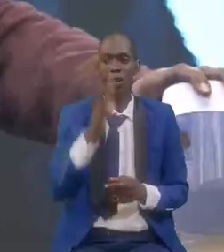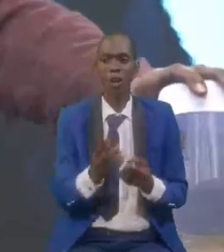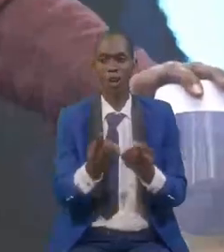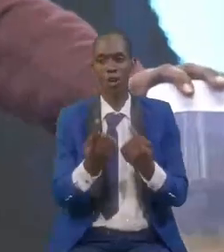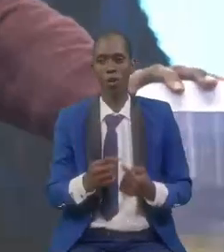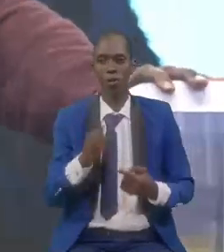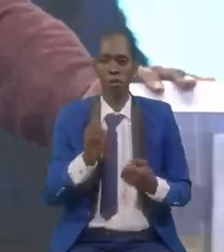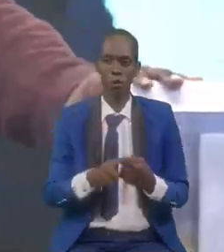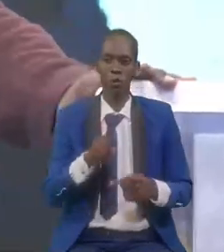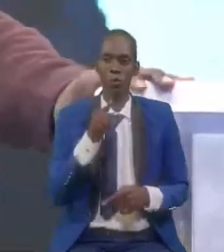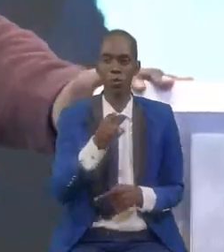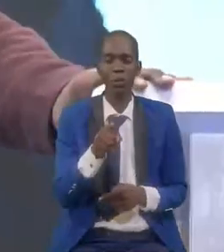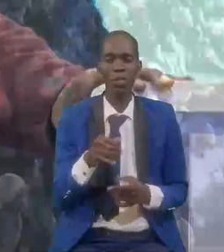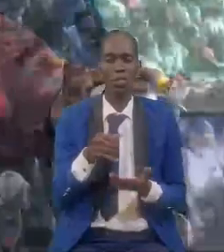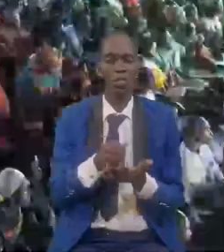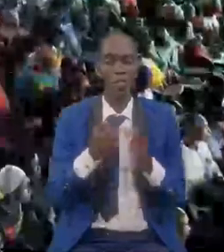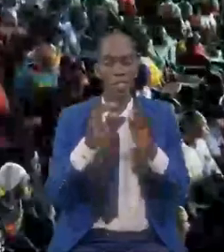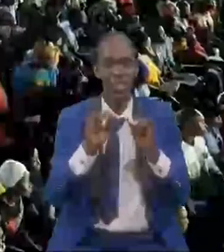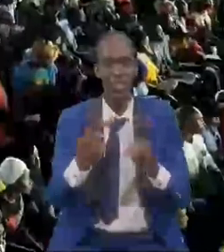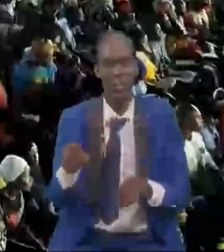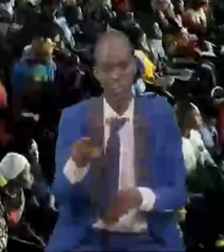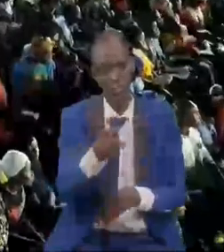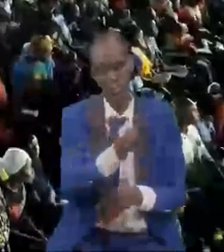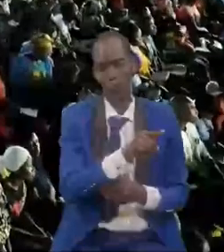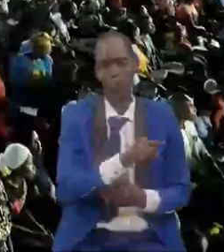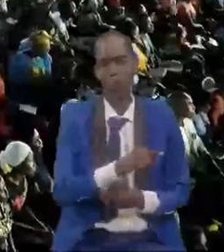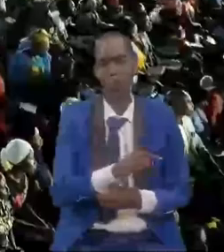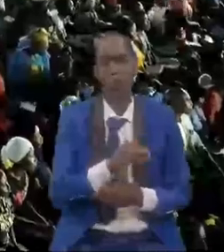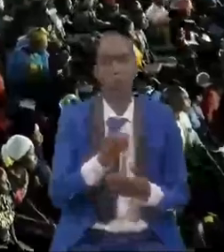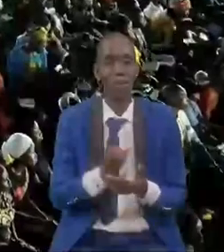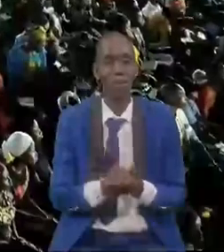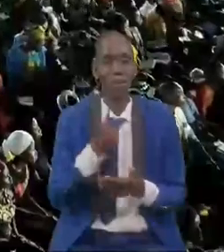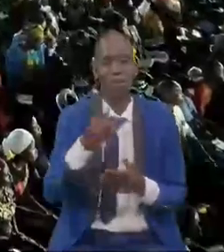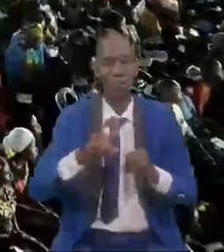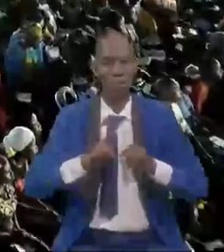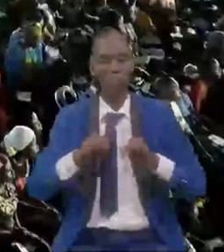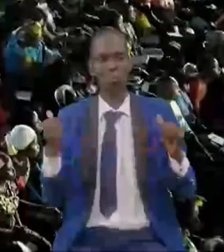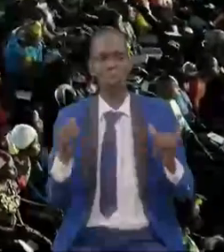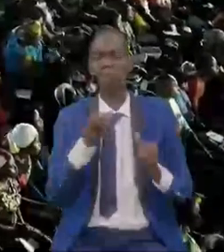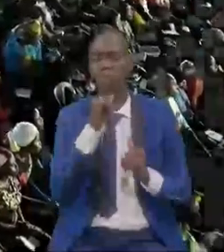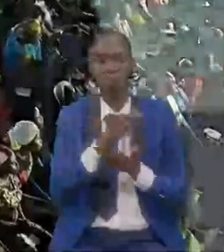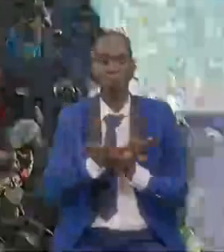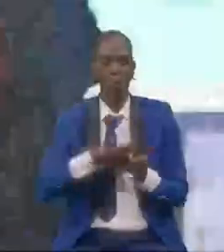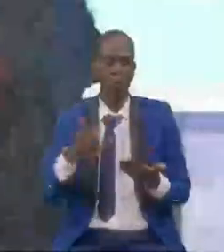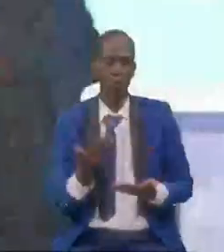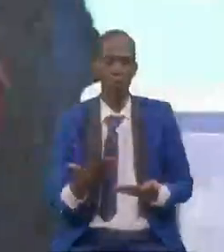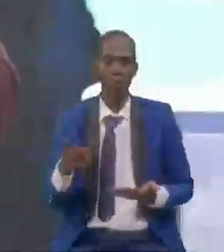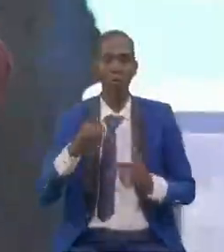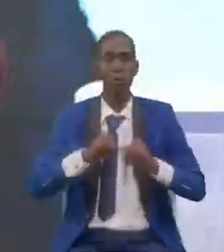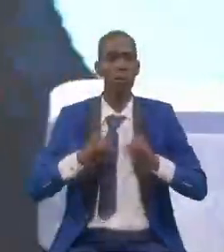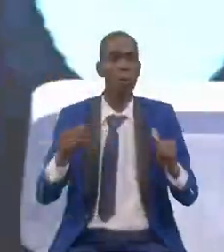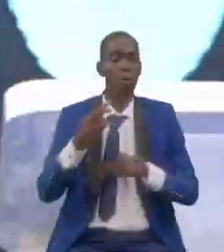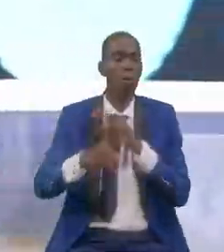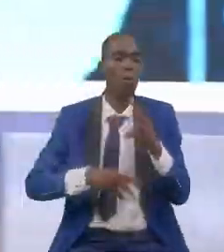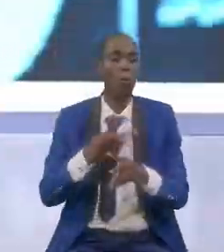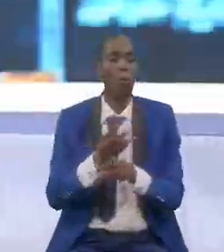nous parvient, elle nous enseigne à renoncer à l'impiété, à